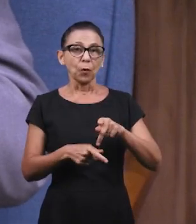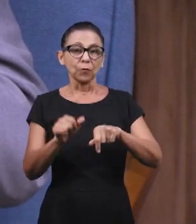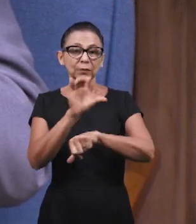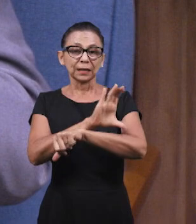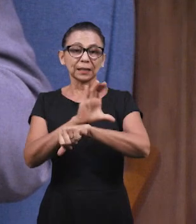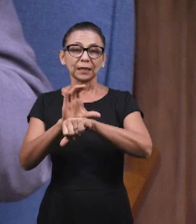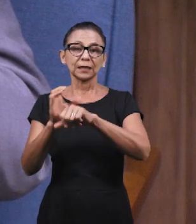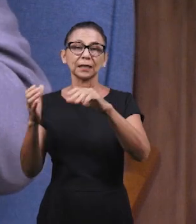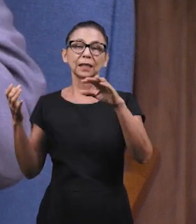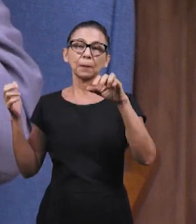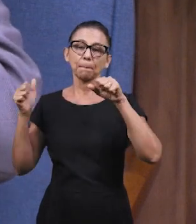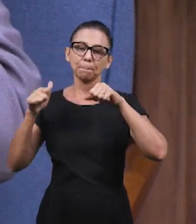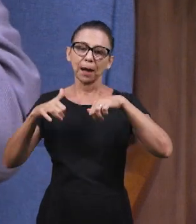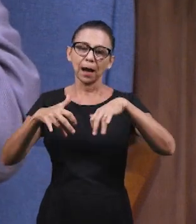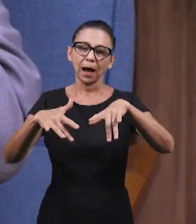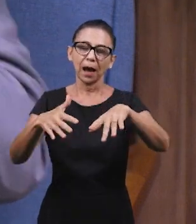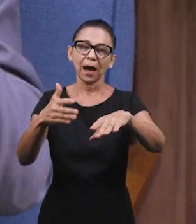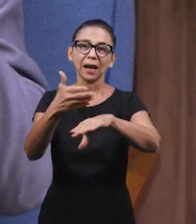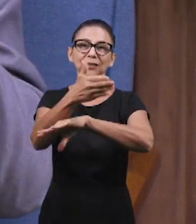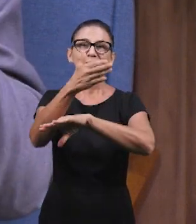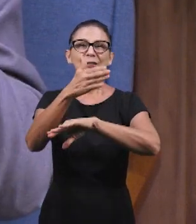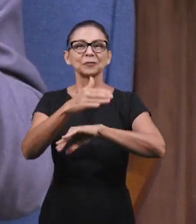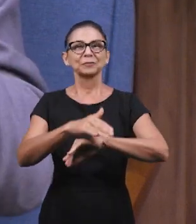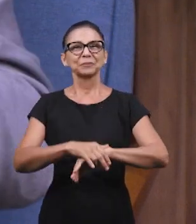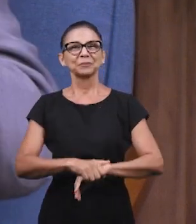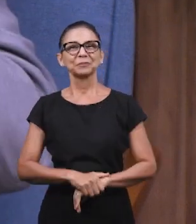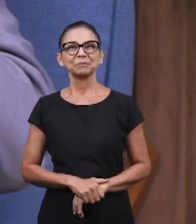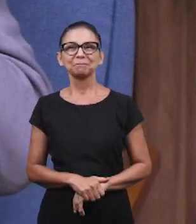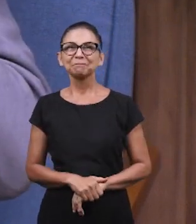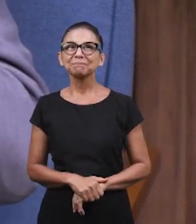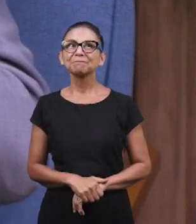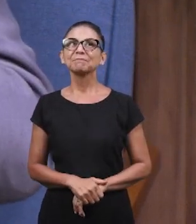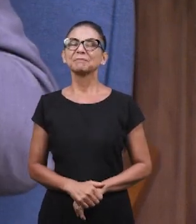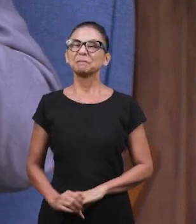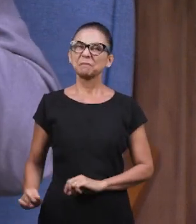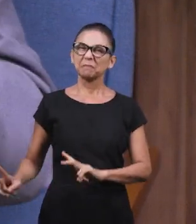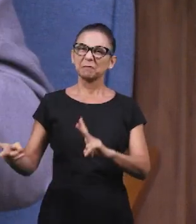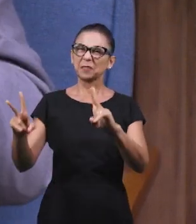Quand le peuple d'Israël est entré dans la terre promise,